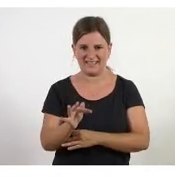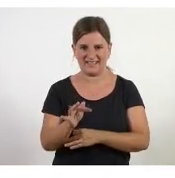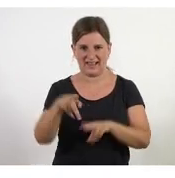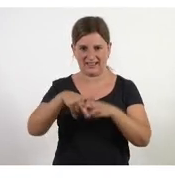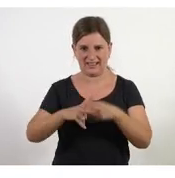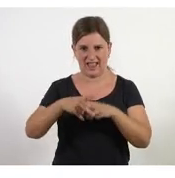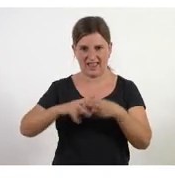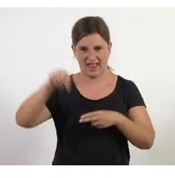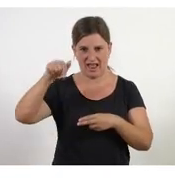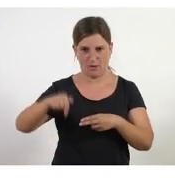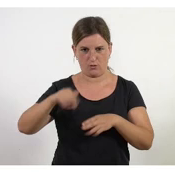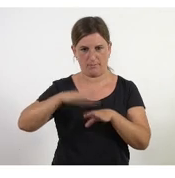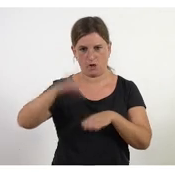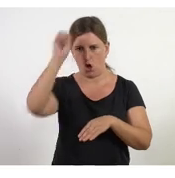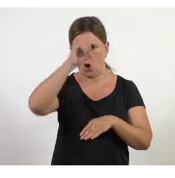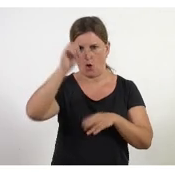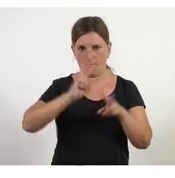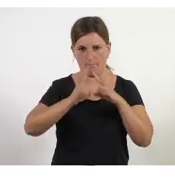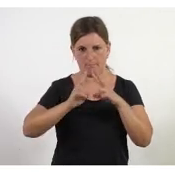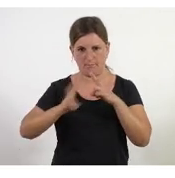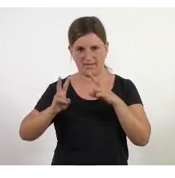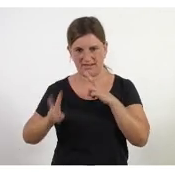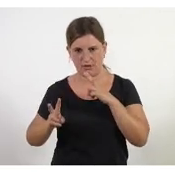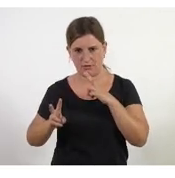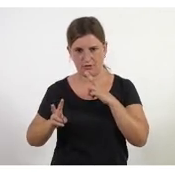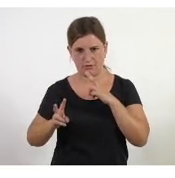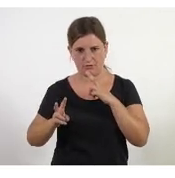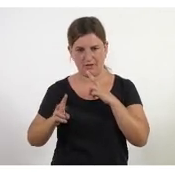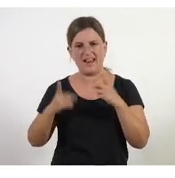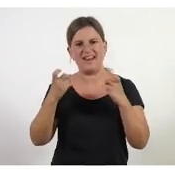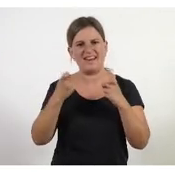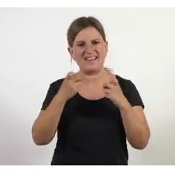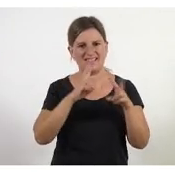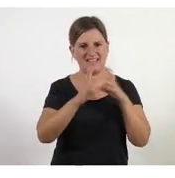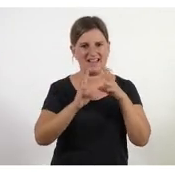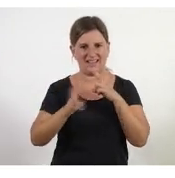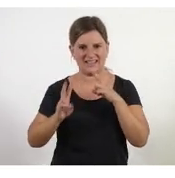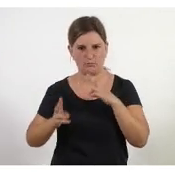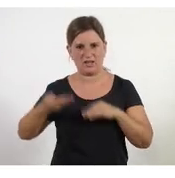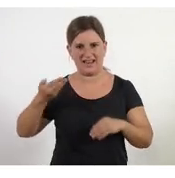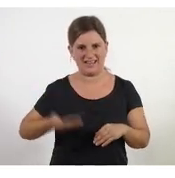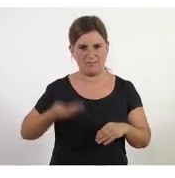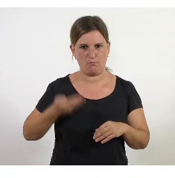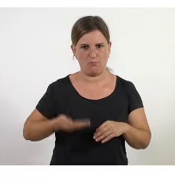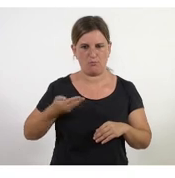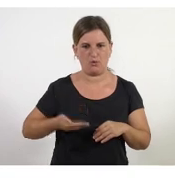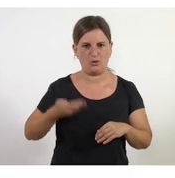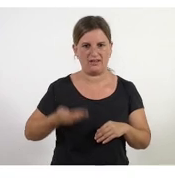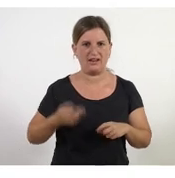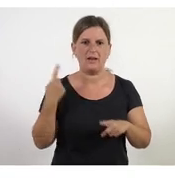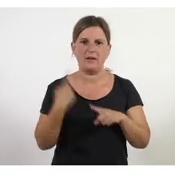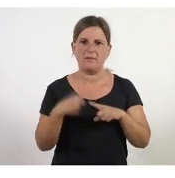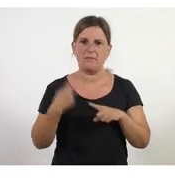d'avui. Necessitaríem que la contesteu bàsicament per una raó molt, molt, molt important, o sigui, per una raó principal, que